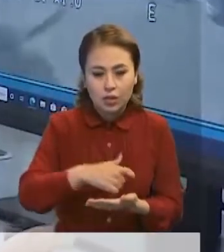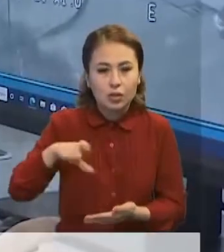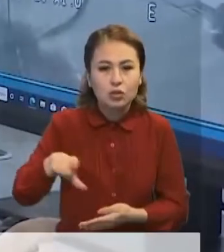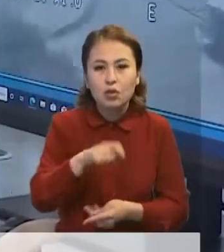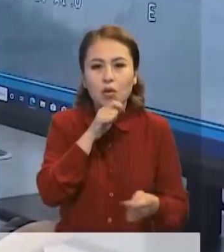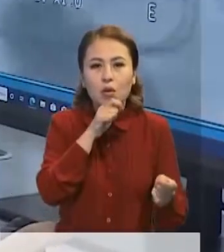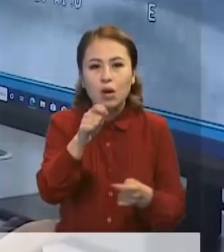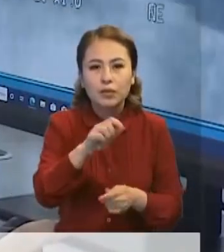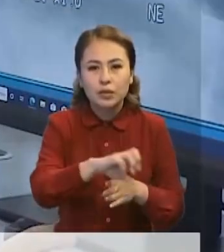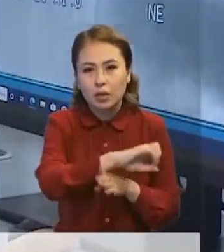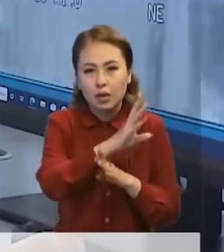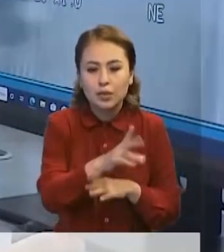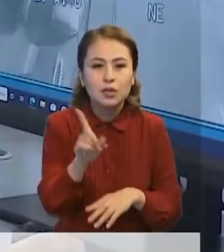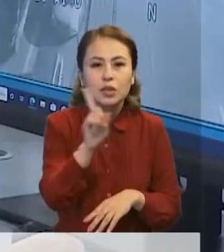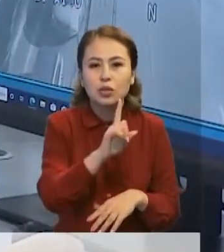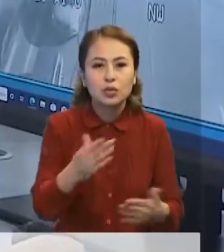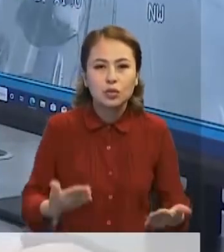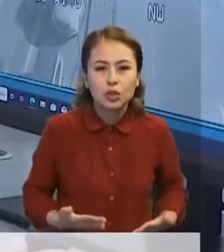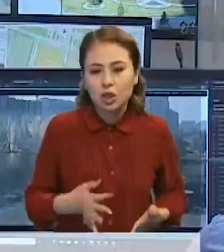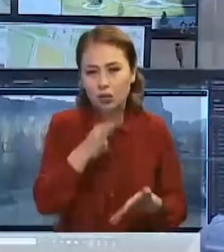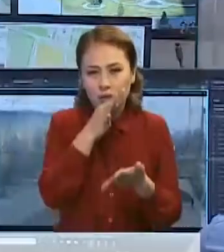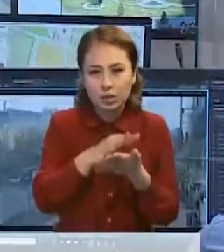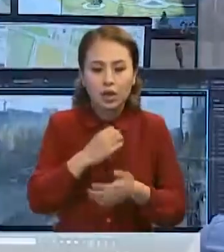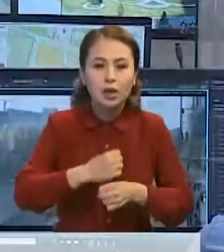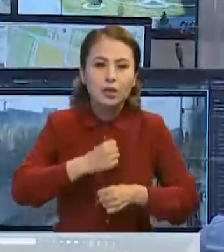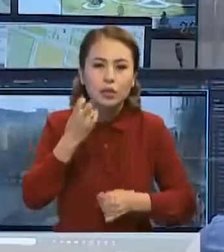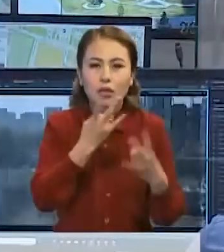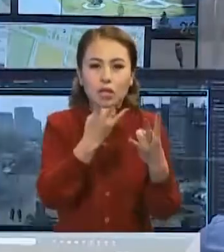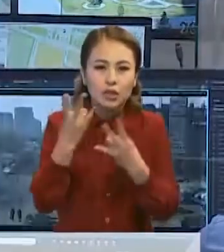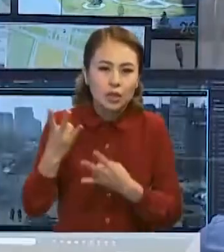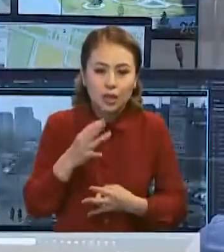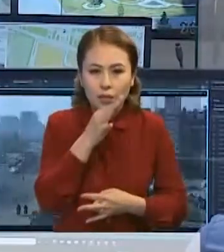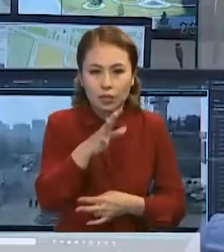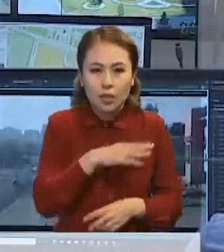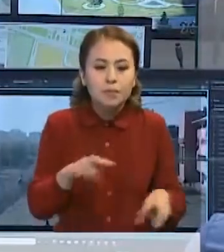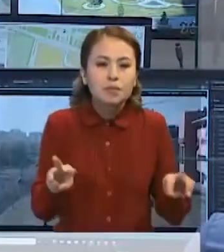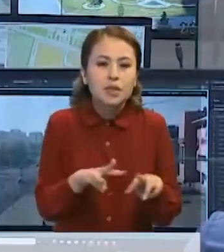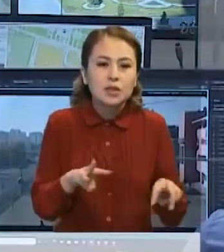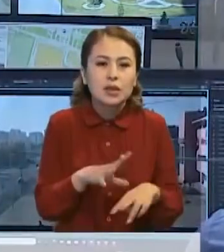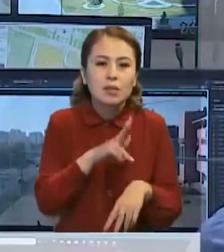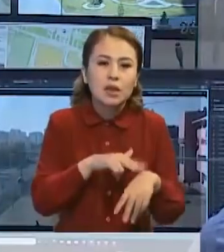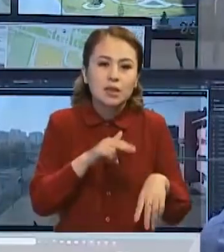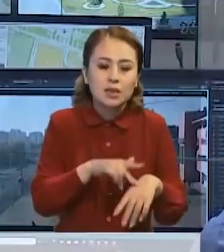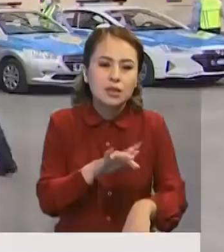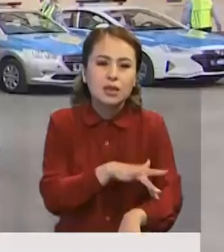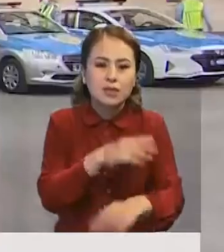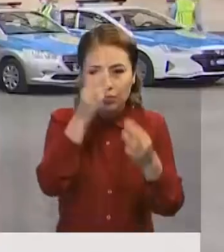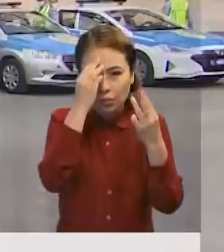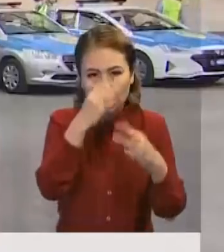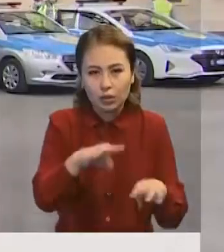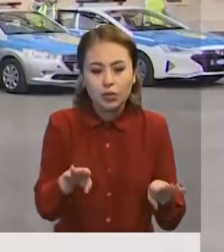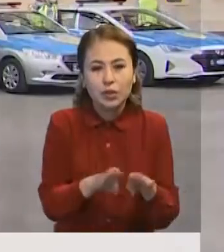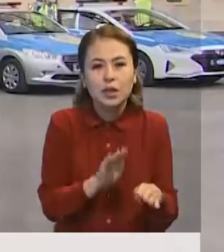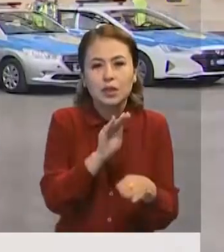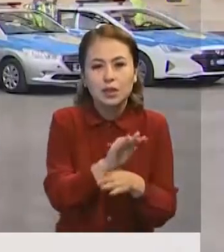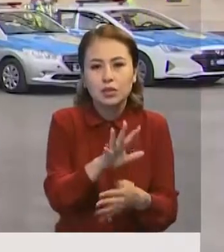Мемлекет басшысы жол қауіпсіздігін қамтамасыз ету үшін жауапкершілікті қатаңдату қажет екенін атап өтті. Министрге полицияның сервистік